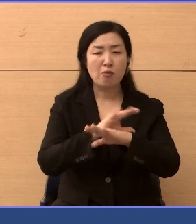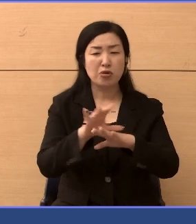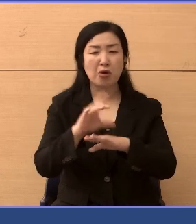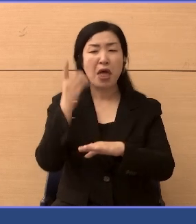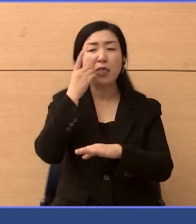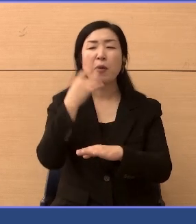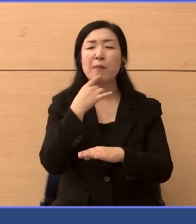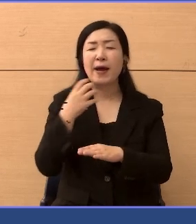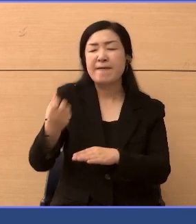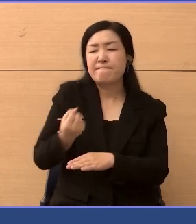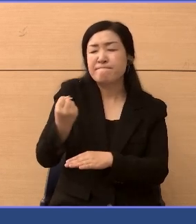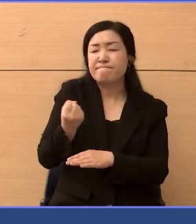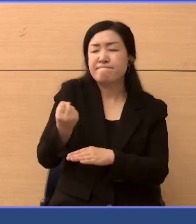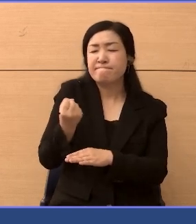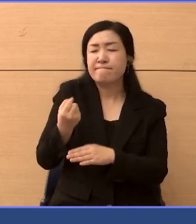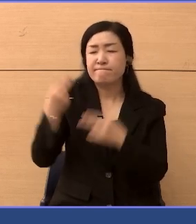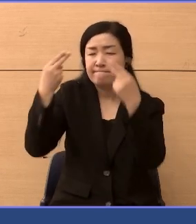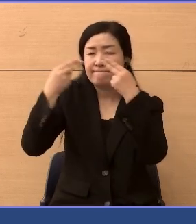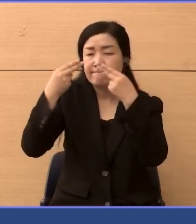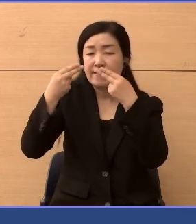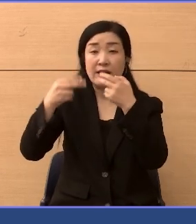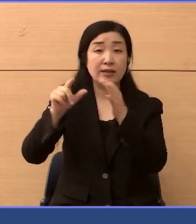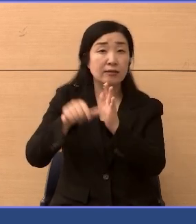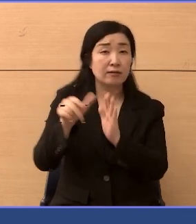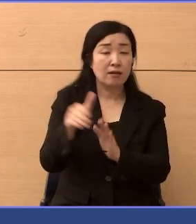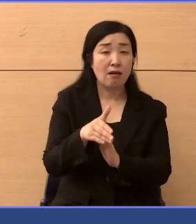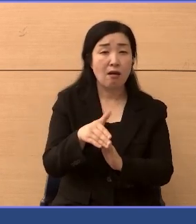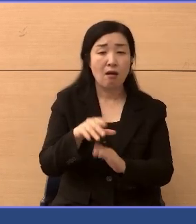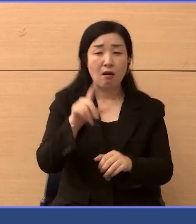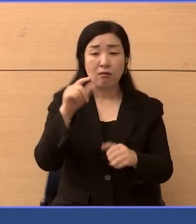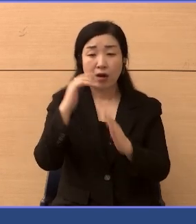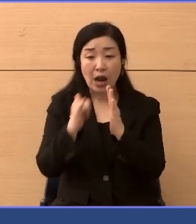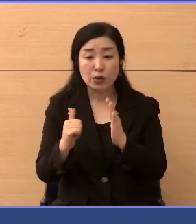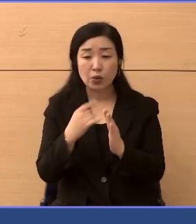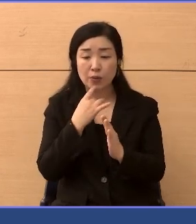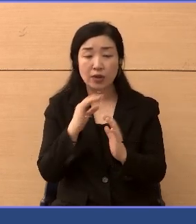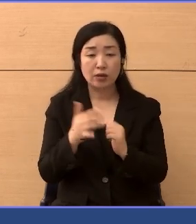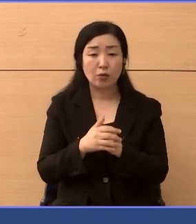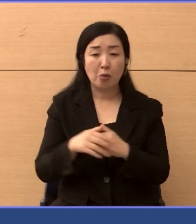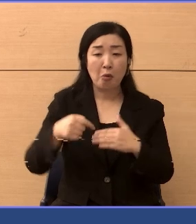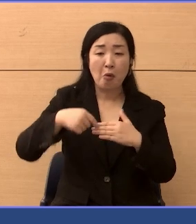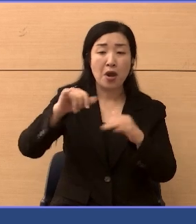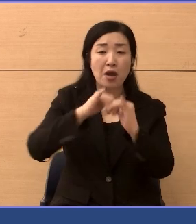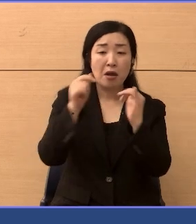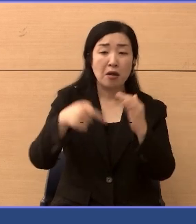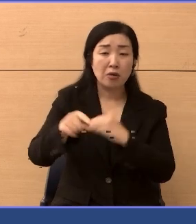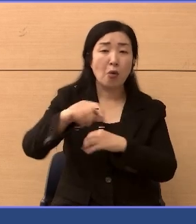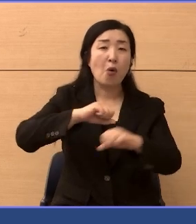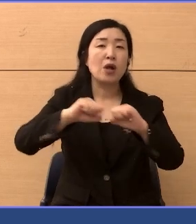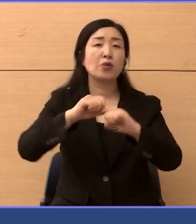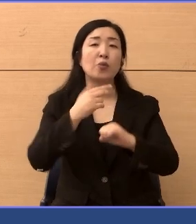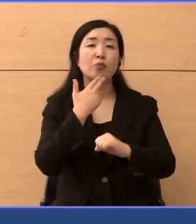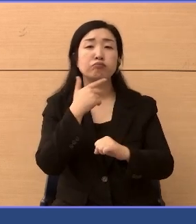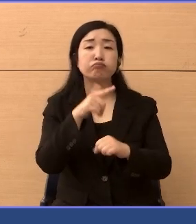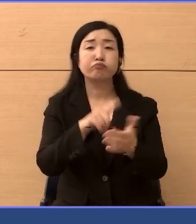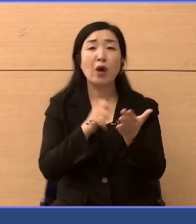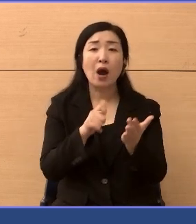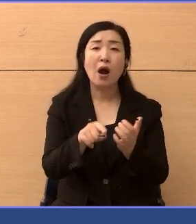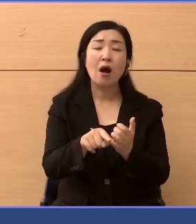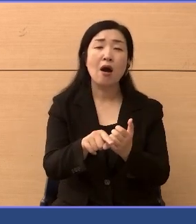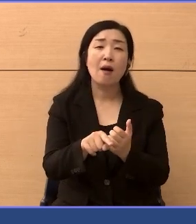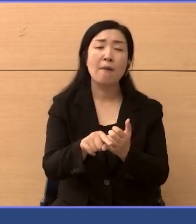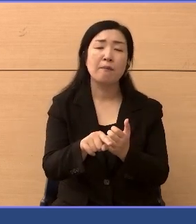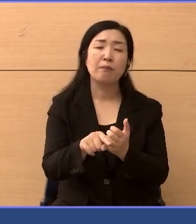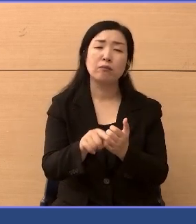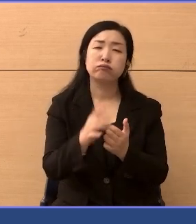home 모바일을 하면서 지내고 very 휴대폰을 often. 하면서 And 지내고 they may 가족 not 밖으로 have 나간 good 적이 what 별로 we call 없다면 뭘 pre-vocational 해야 skills. 될지 By